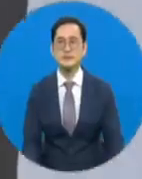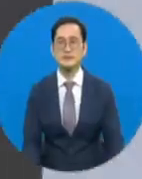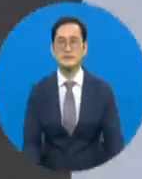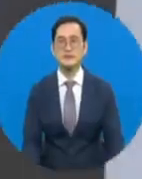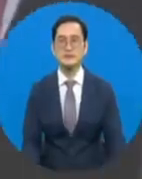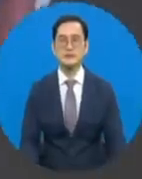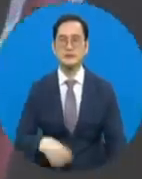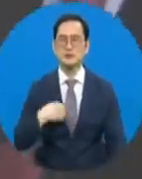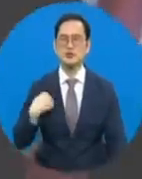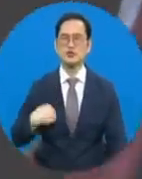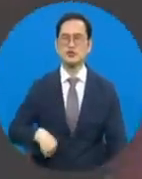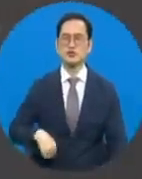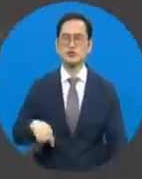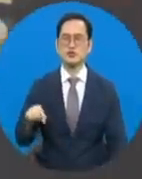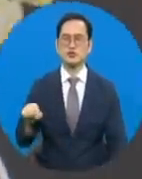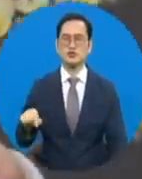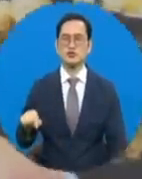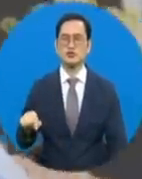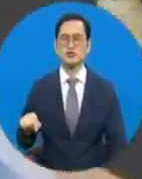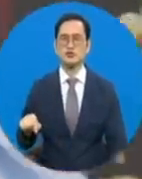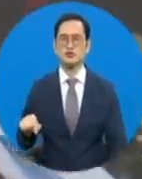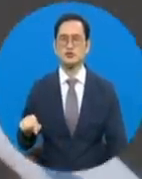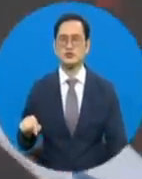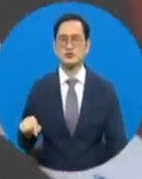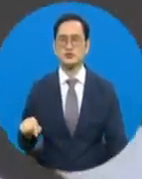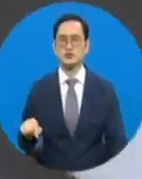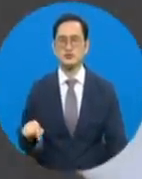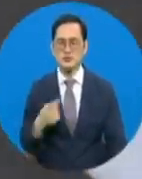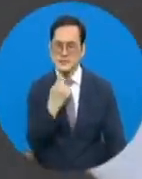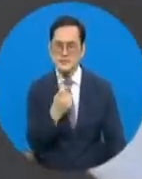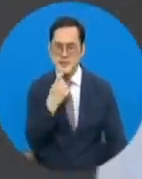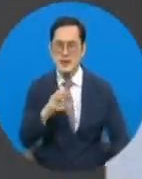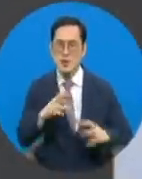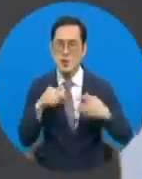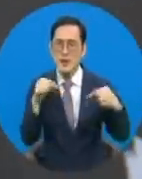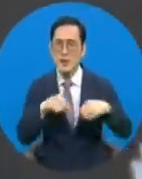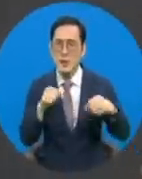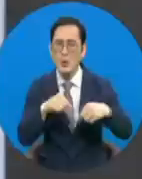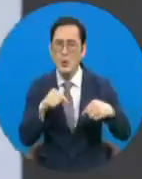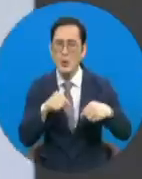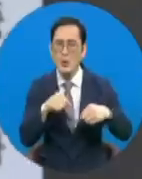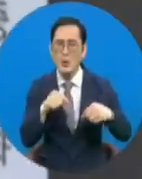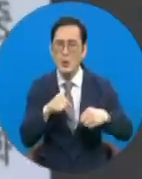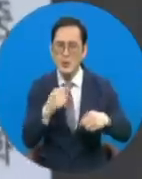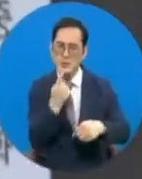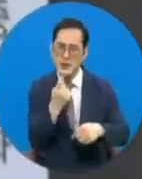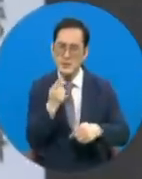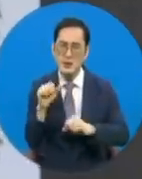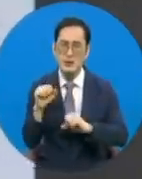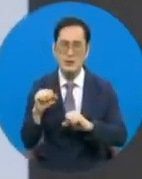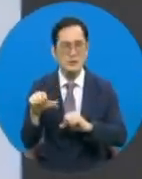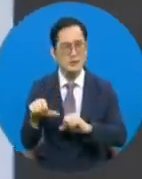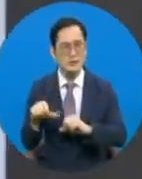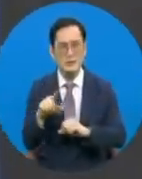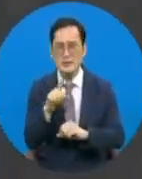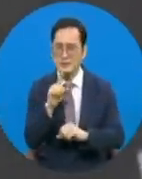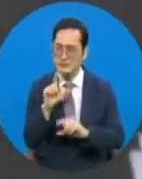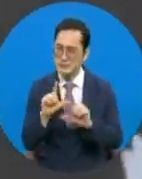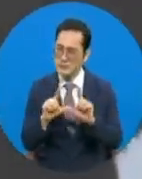중국 특유의 늑대 외교라는 것이 이런 걸까요? 잠시 뒤에 이 논란 짚어보도록